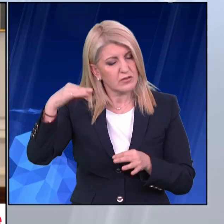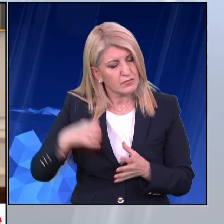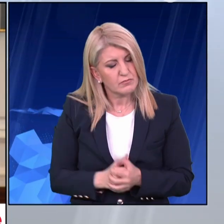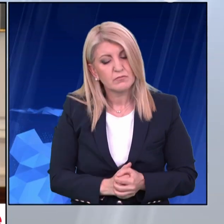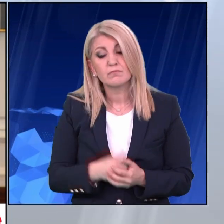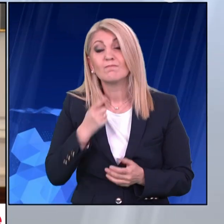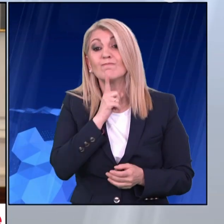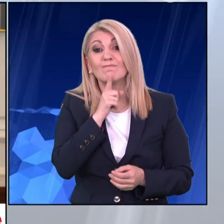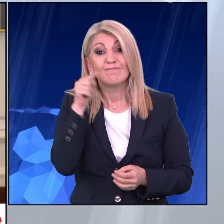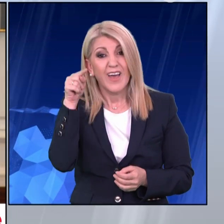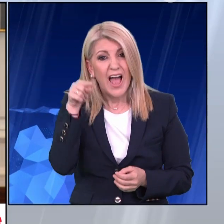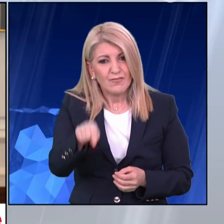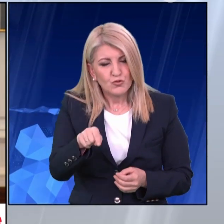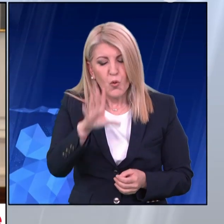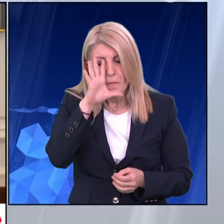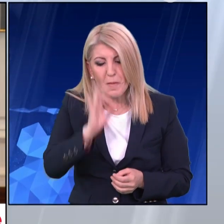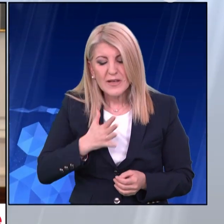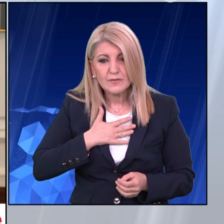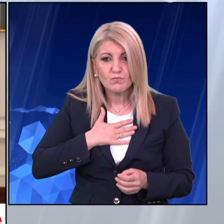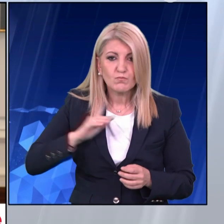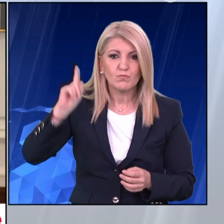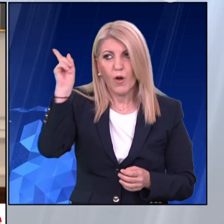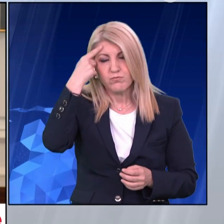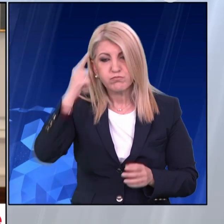Υπότιτλοι AUTHORWAVE